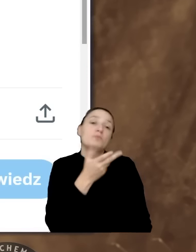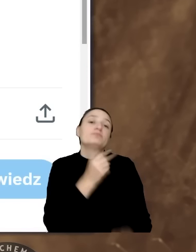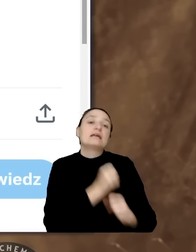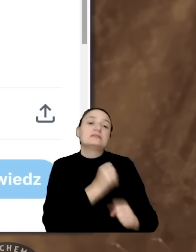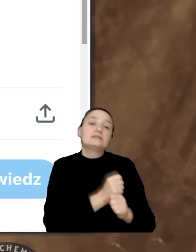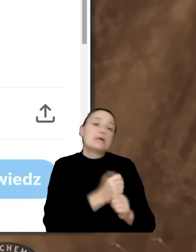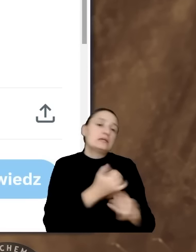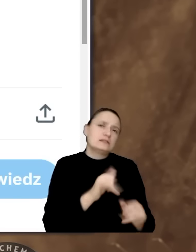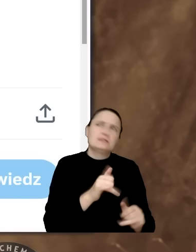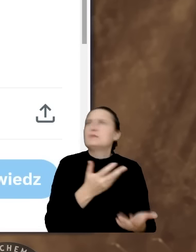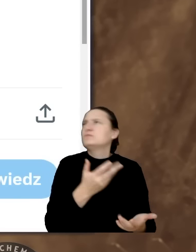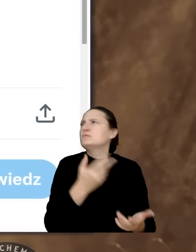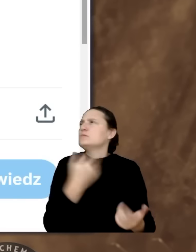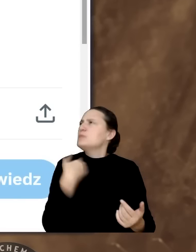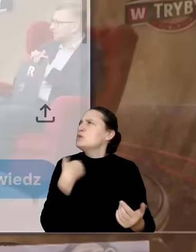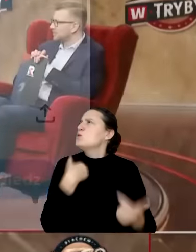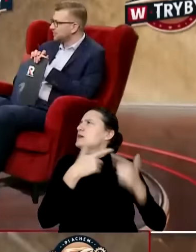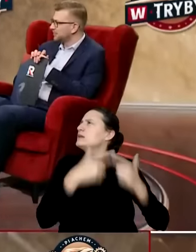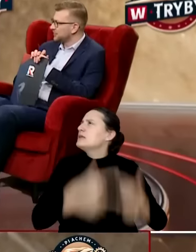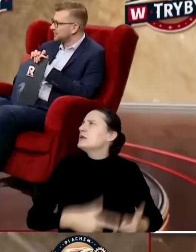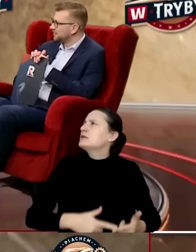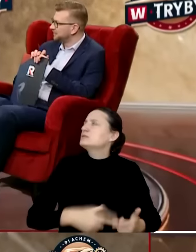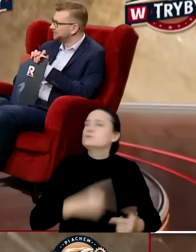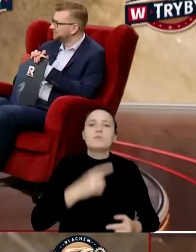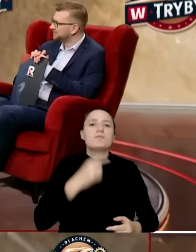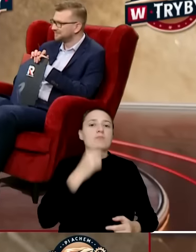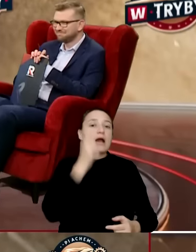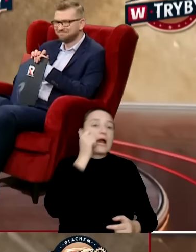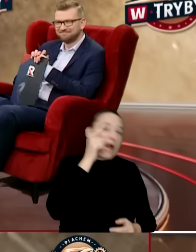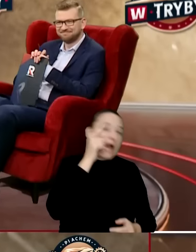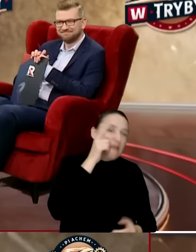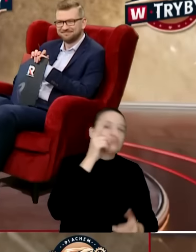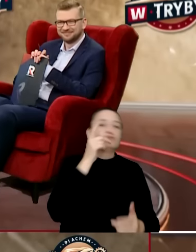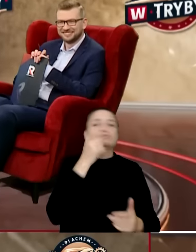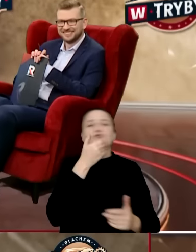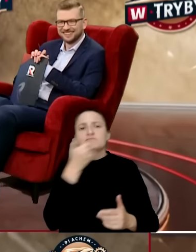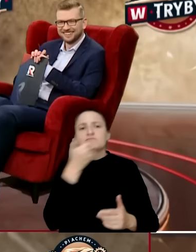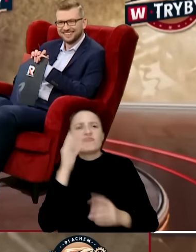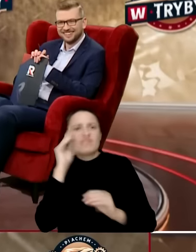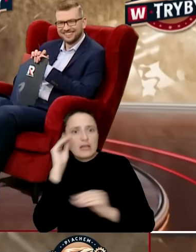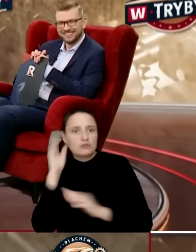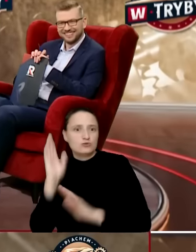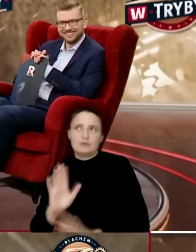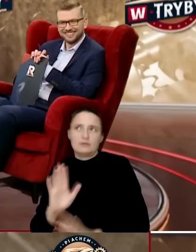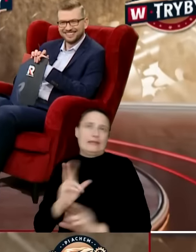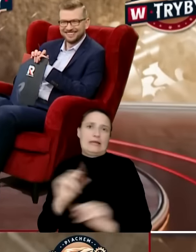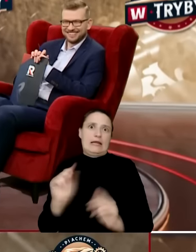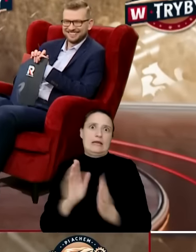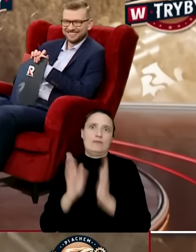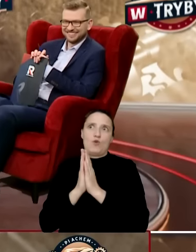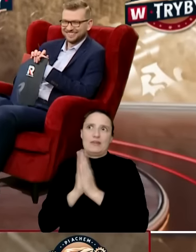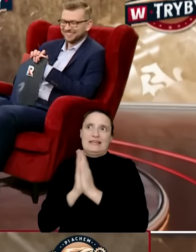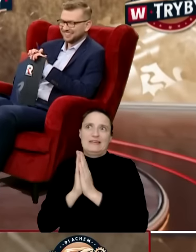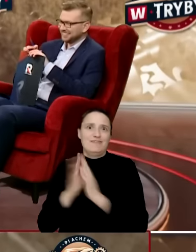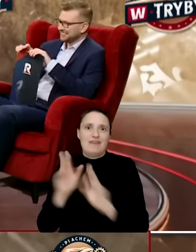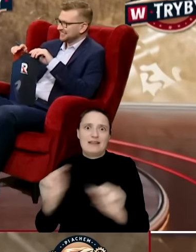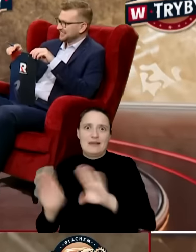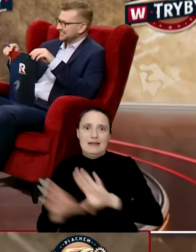tak poetycko, przypomnijcie mi, proszę. Rano, we dnie, wieczór w nocy. Punkt, nie, to nie to. Bądź mi zawsze pomocy, to nie o modlitwę mnie